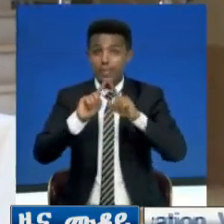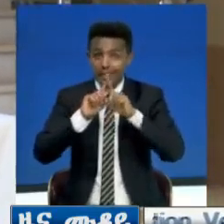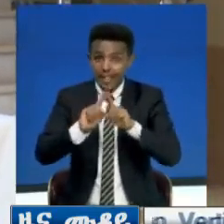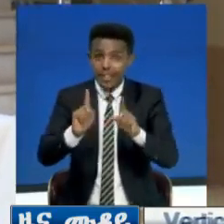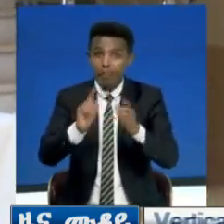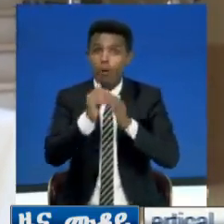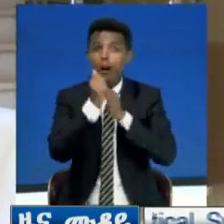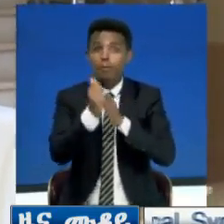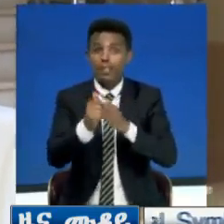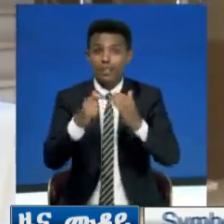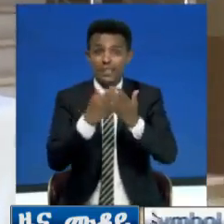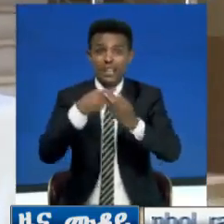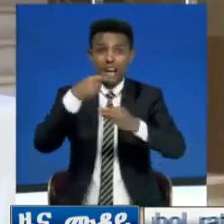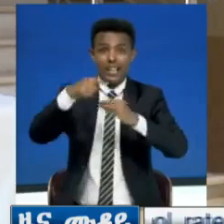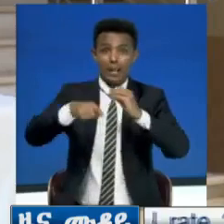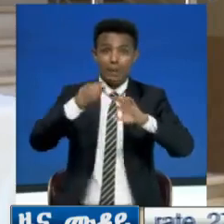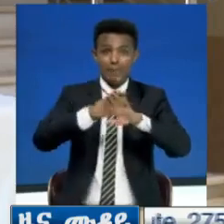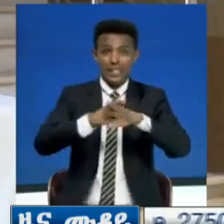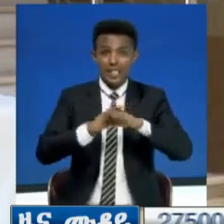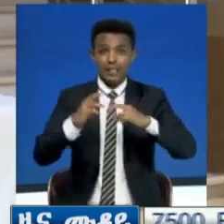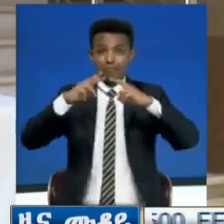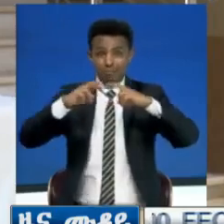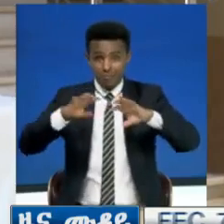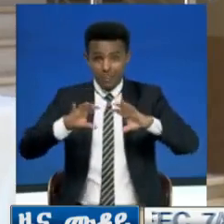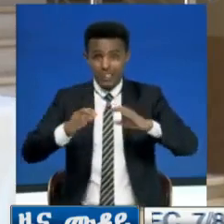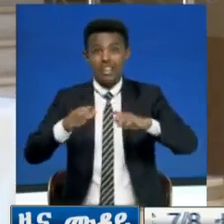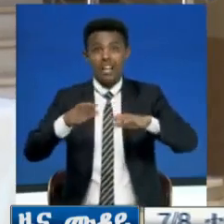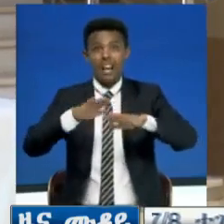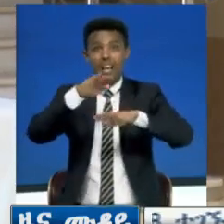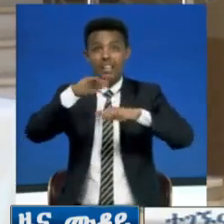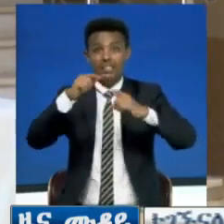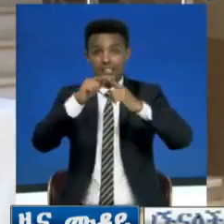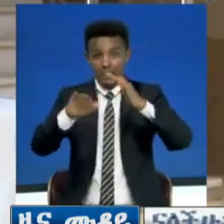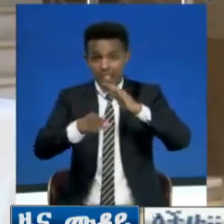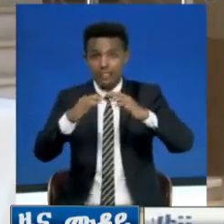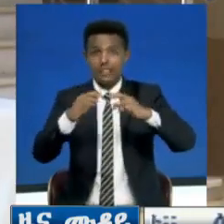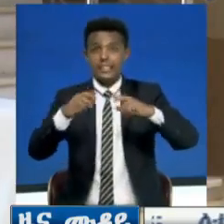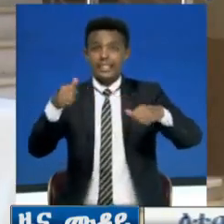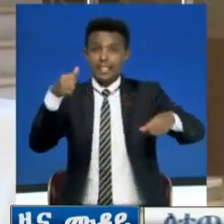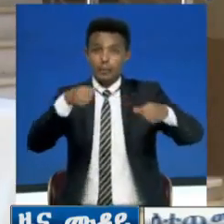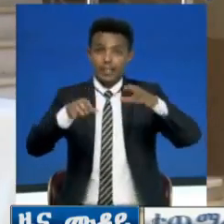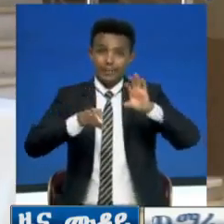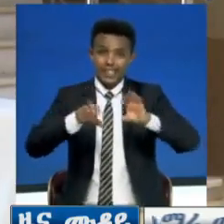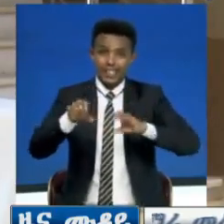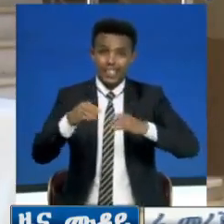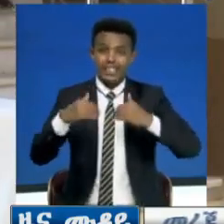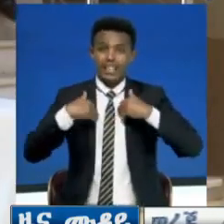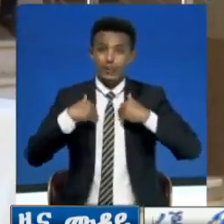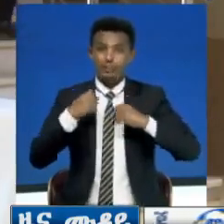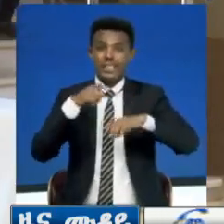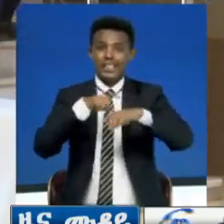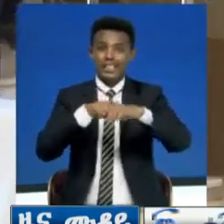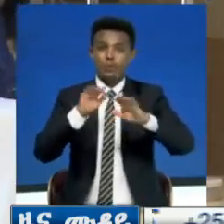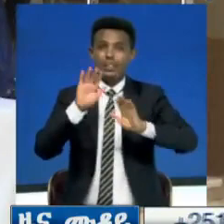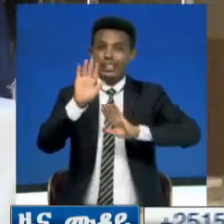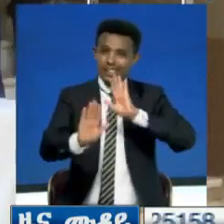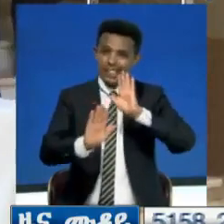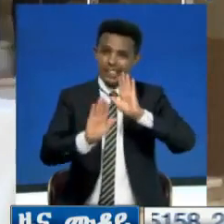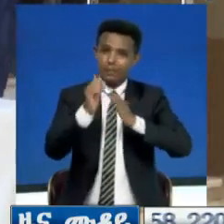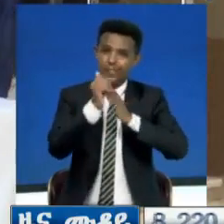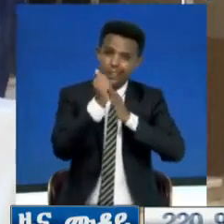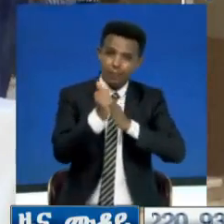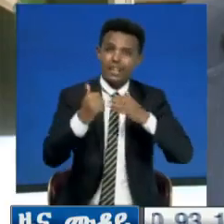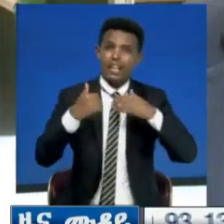ርብርብ መደረግ መቻል አለበት ተብሎ ከላይ እስከታች ከፍተኛ ርብርብ እየተደረገ ያለበት፣ በየጊዜው እየተገመገመ እየተመራ ያለበት ሁኔታ ነው